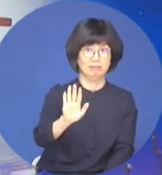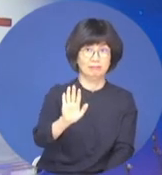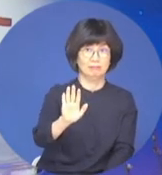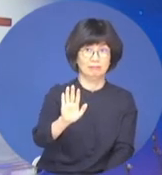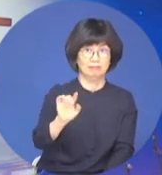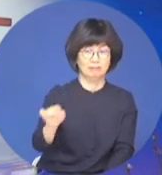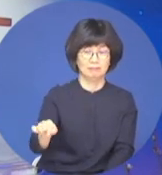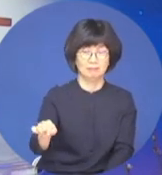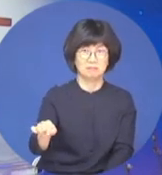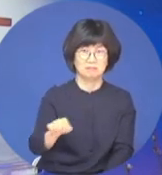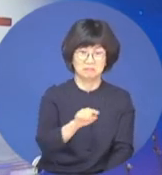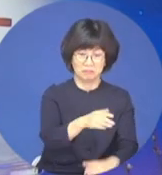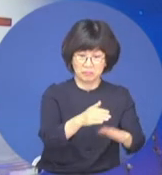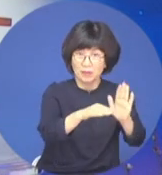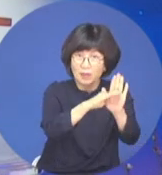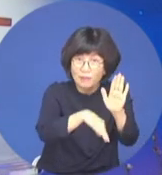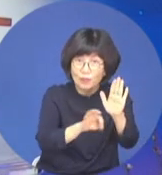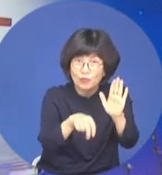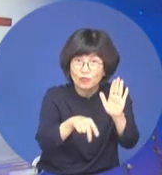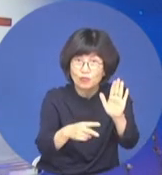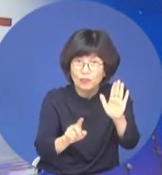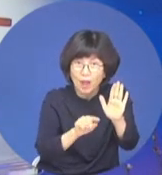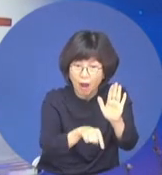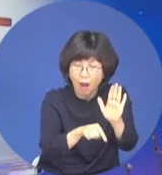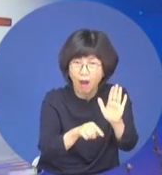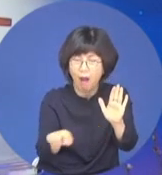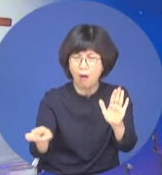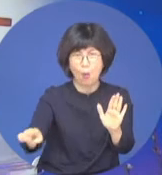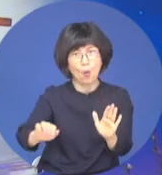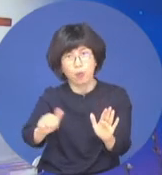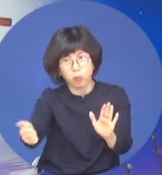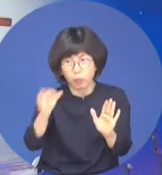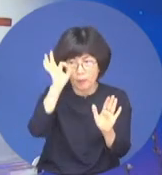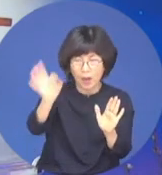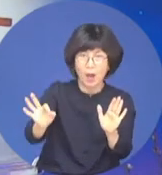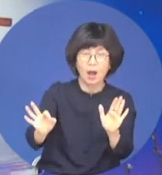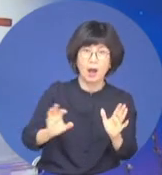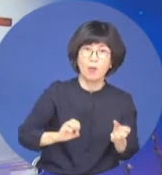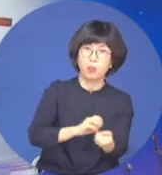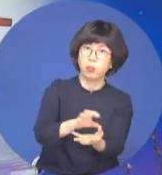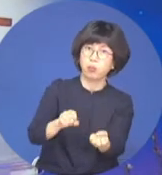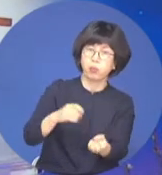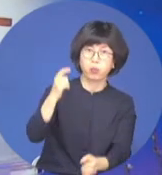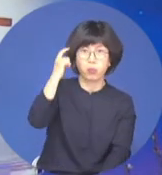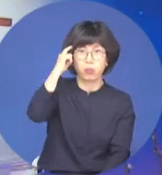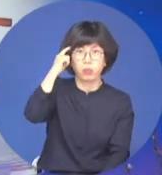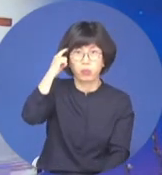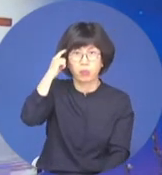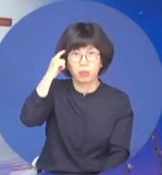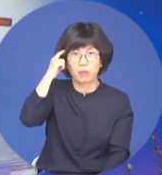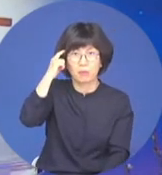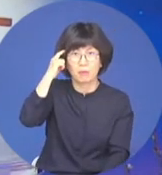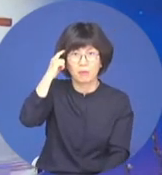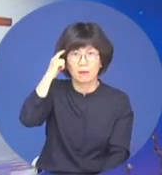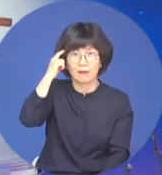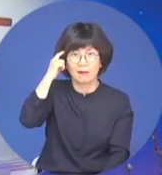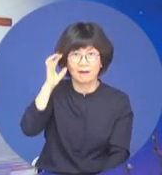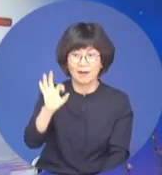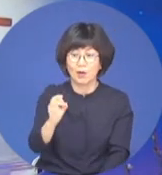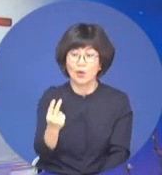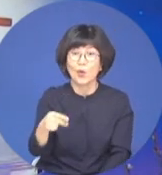요시아 왕이 죽고 나니까 상황이 혼란해졌잖아요. 혼란하고 혼돈해지니까 요시아